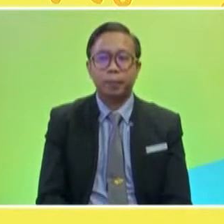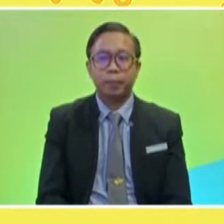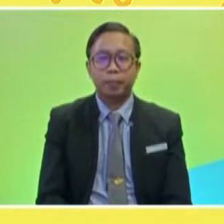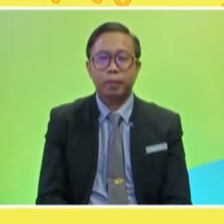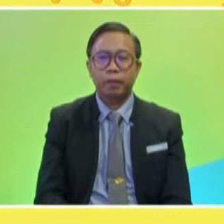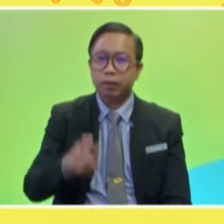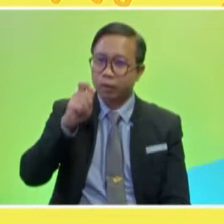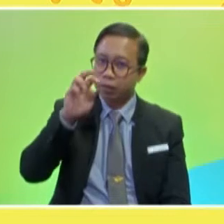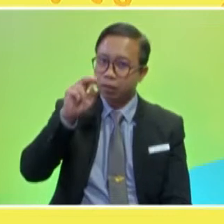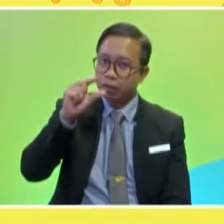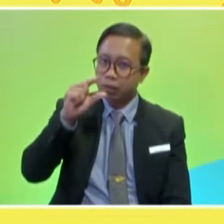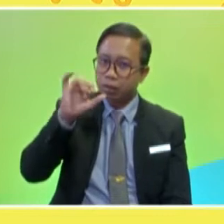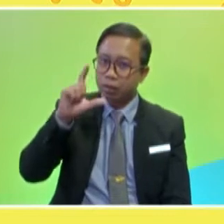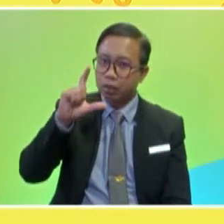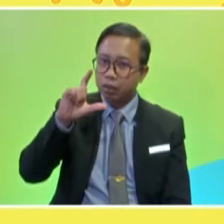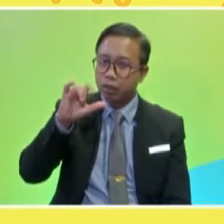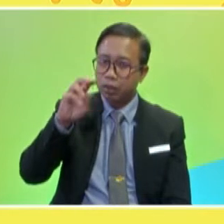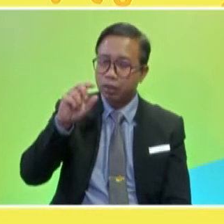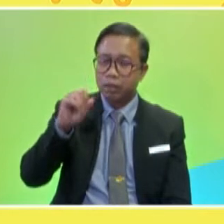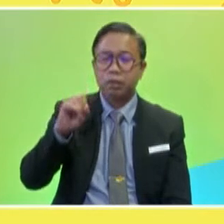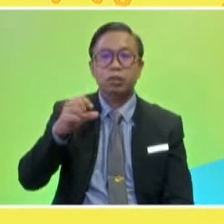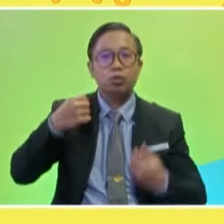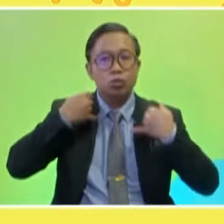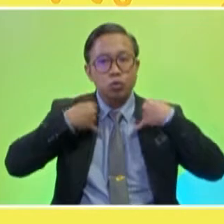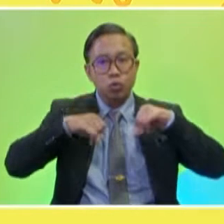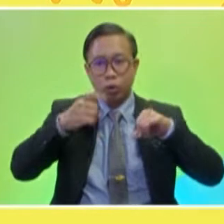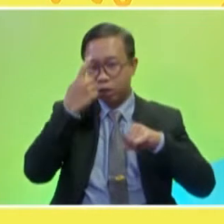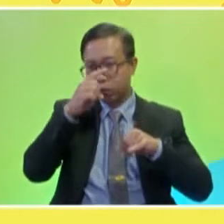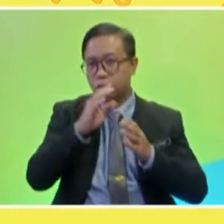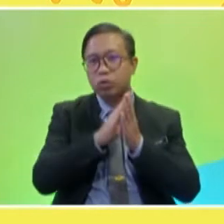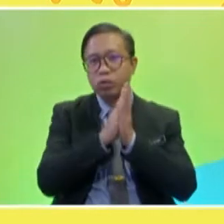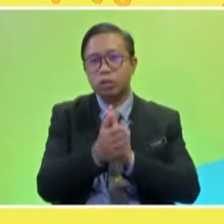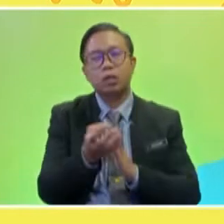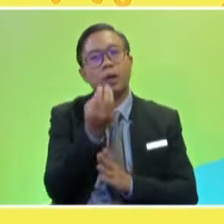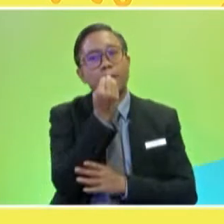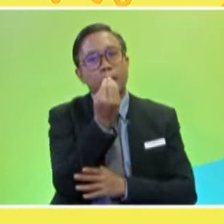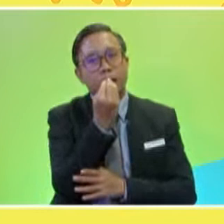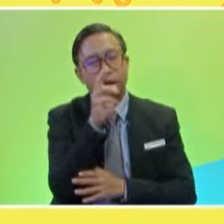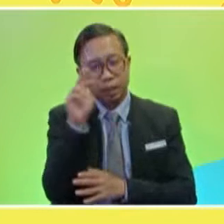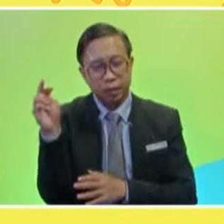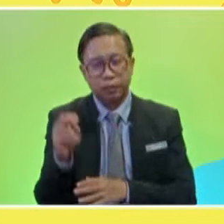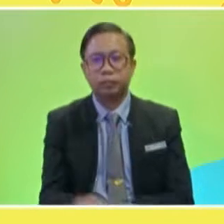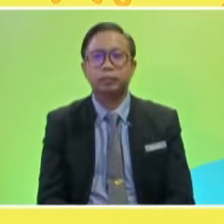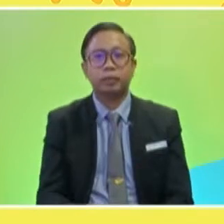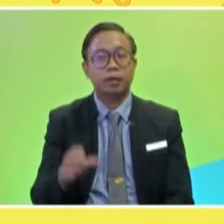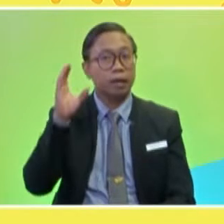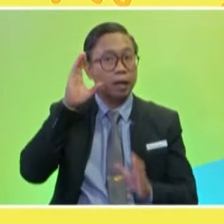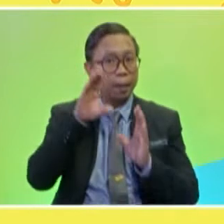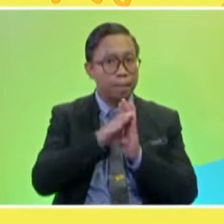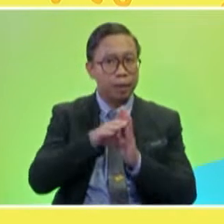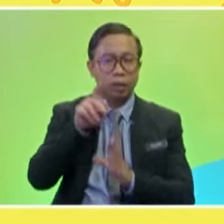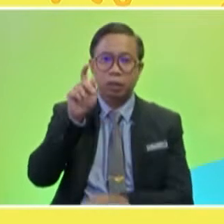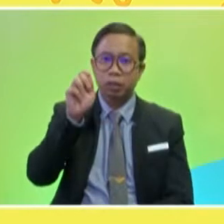Hai tenggiling meteng giling dijual untuk dijadikan makanan atuh laporan gambar sebenarnya